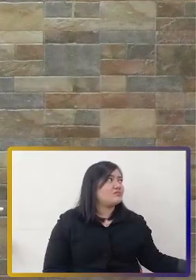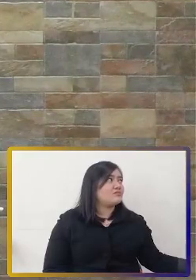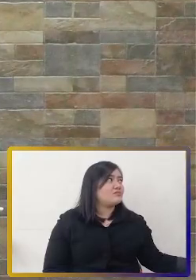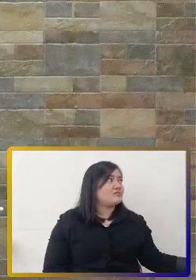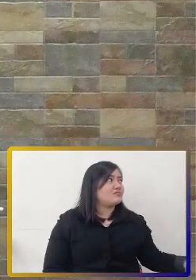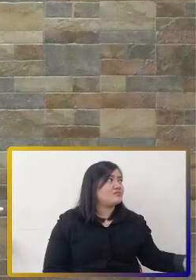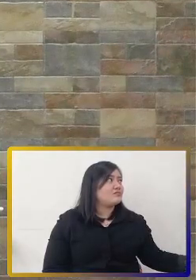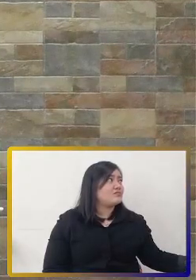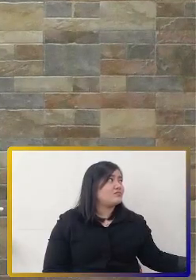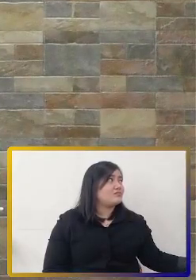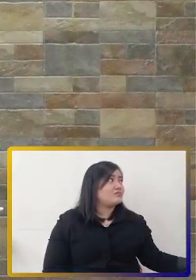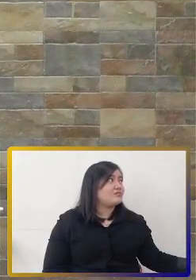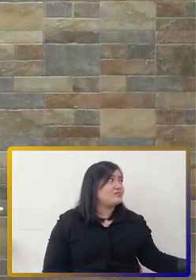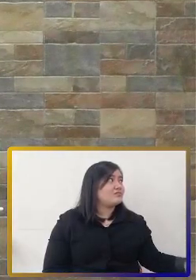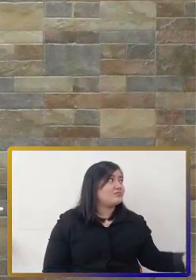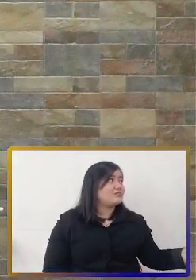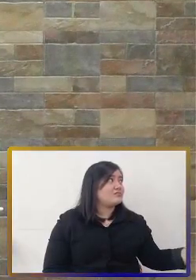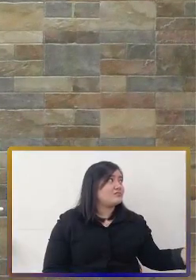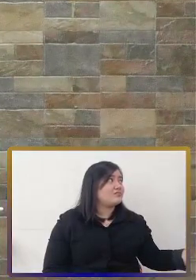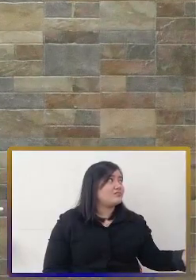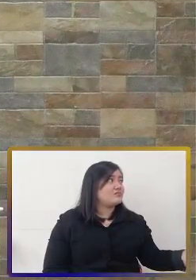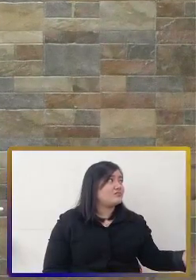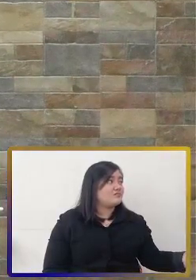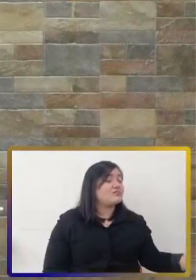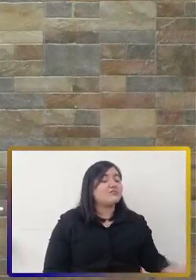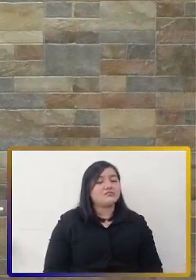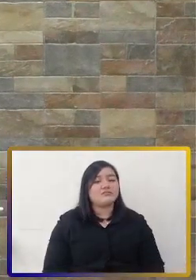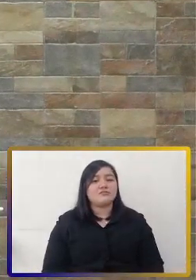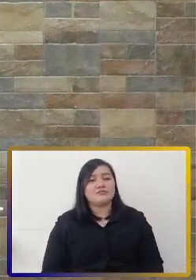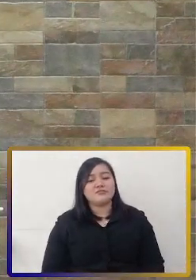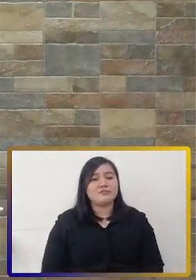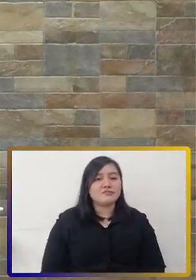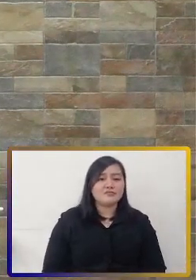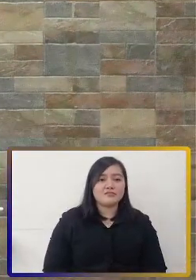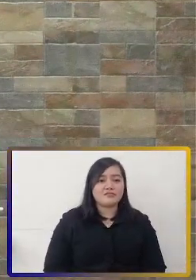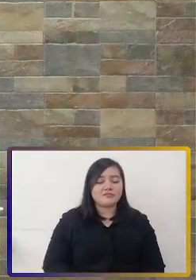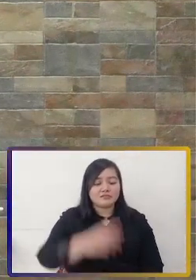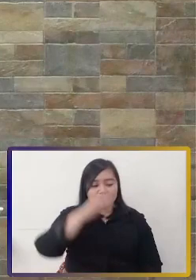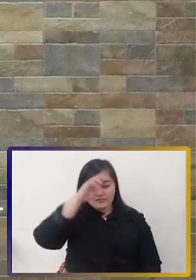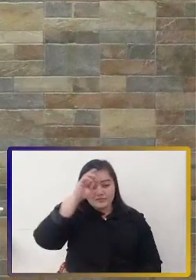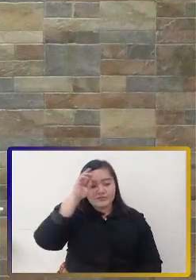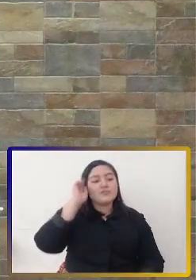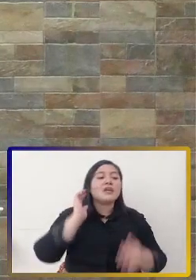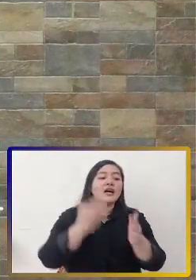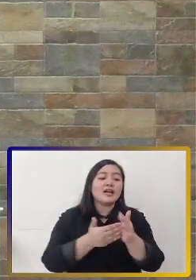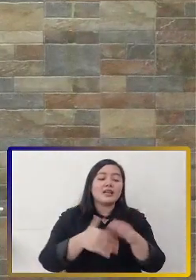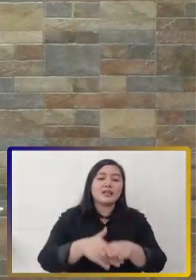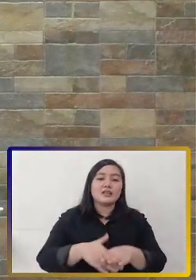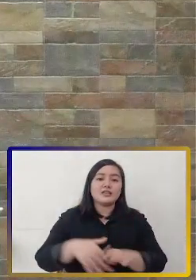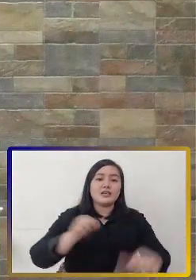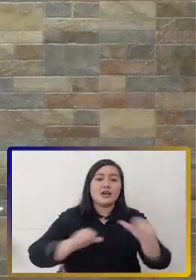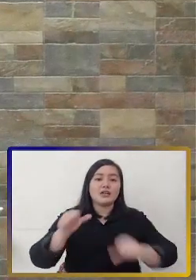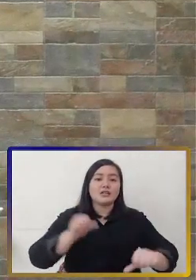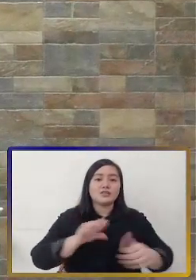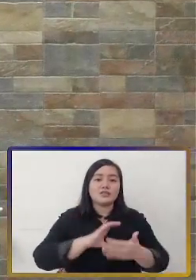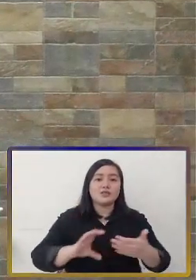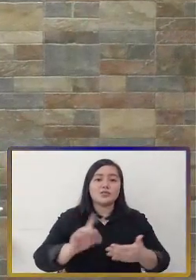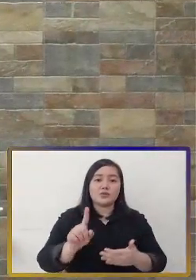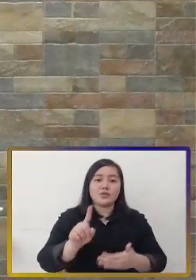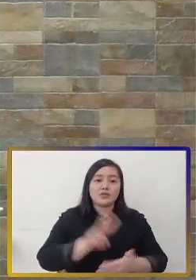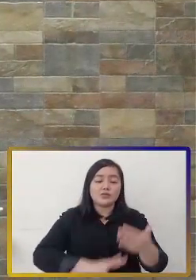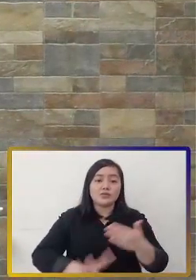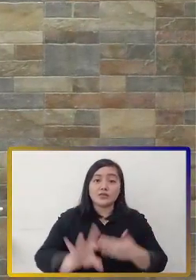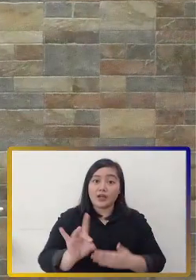sa kalakip na lugar ng Jerusalem, which is Samaria. Na kung babalikan natin sa Acts chapter 1 verse 8, nandoon yan sa plano ng